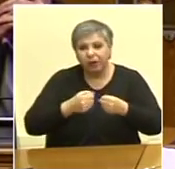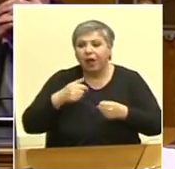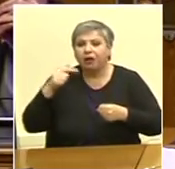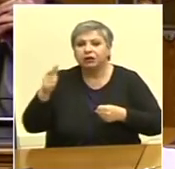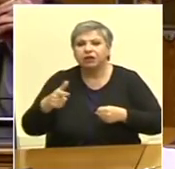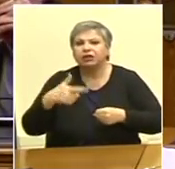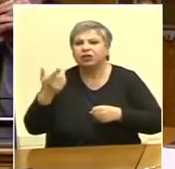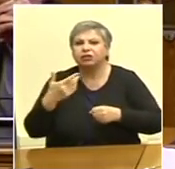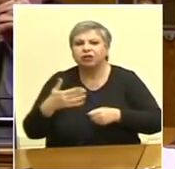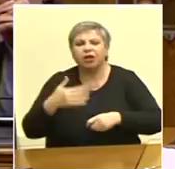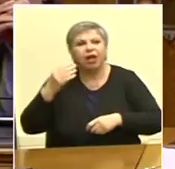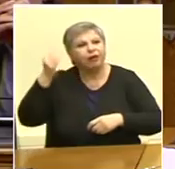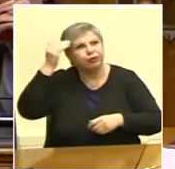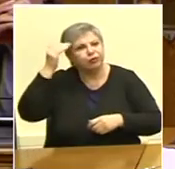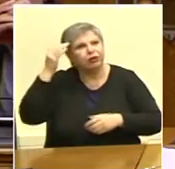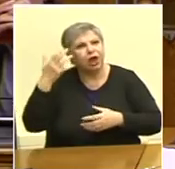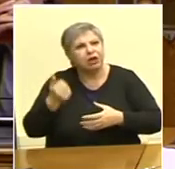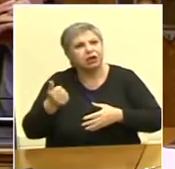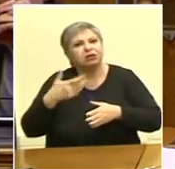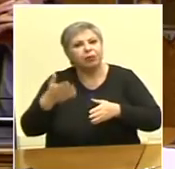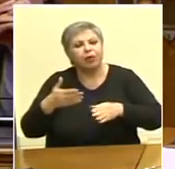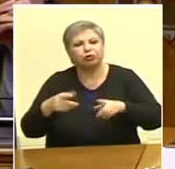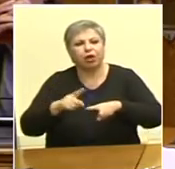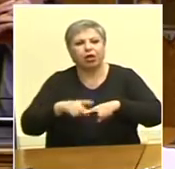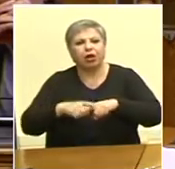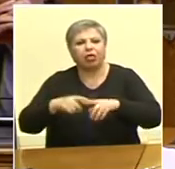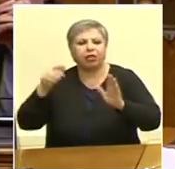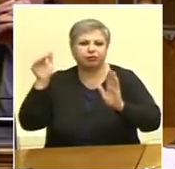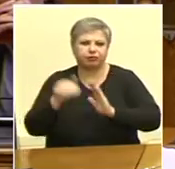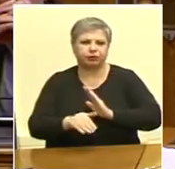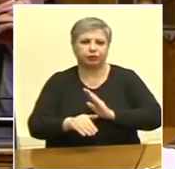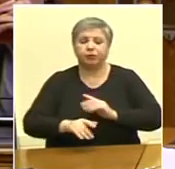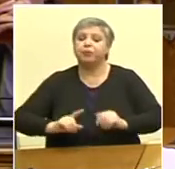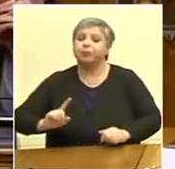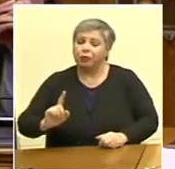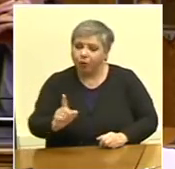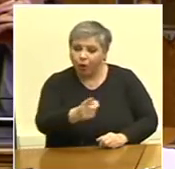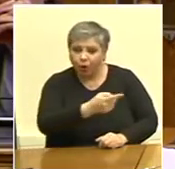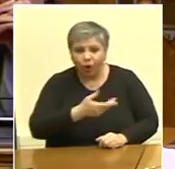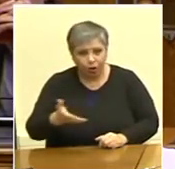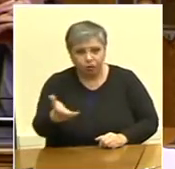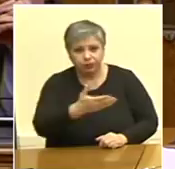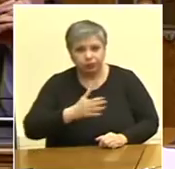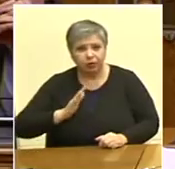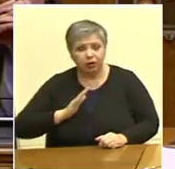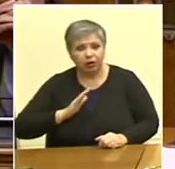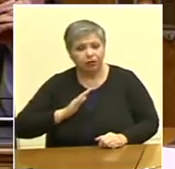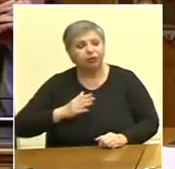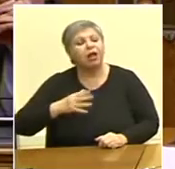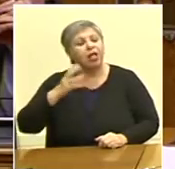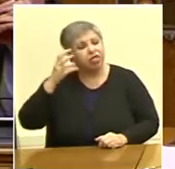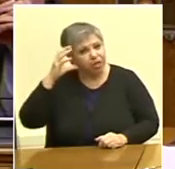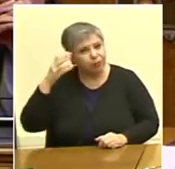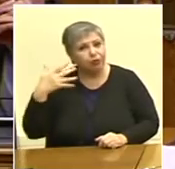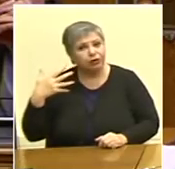πολύ καλά, μα πάρα πολύ καλά, ποιοι ήταν αυτοί που έφεραν τη μνημονιακή λέλαπα την πρώτη